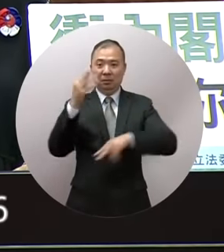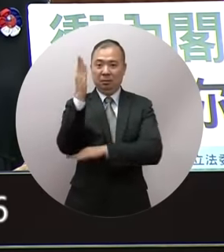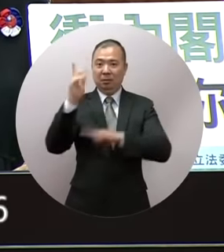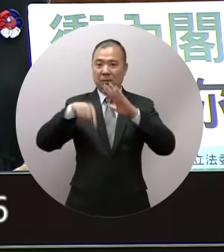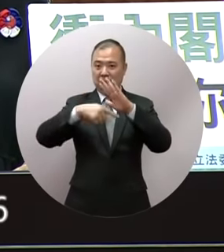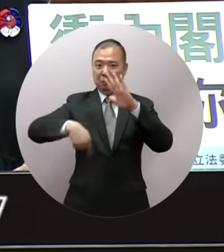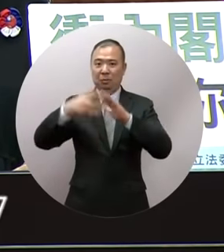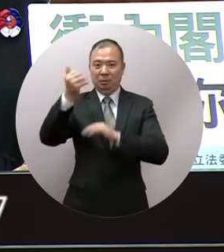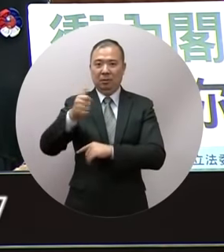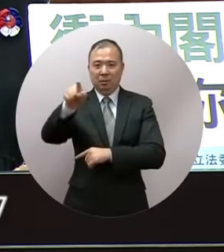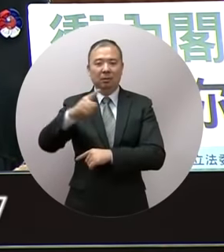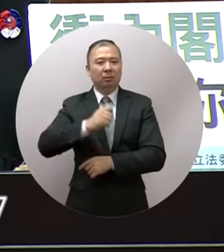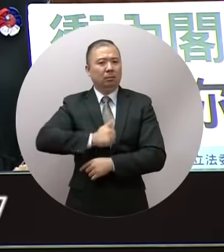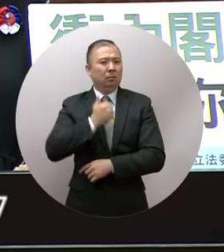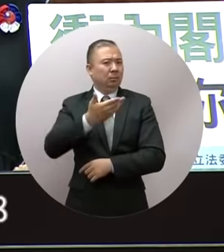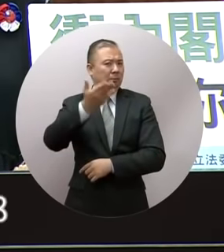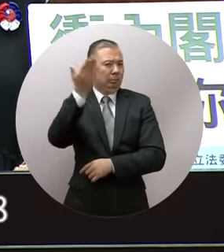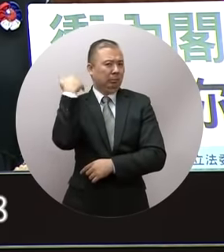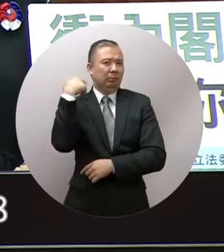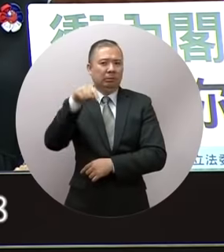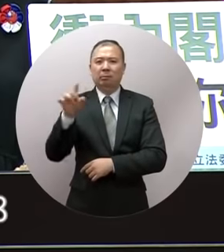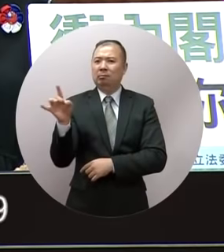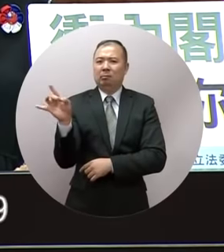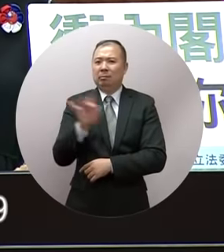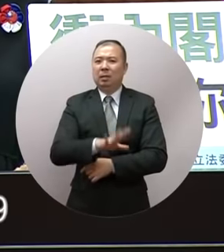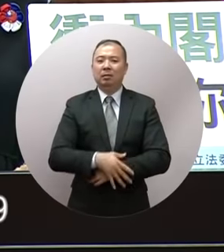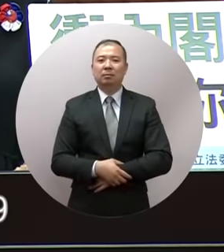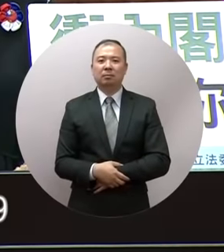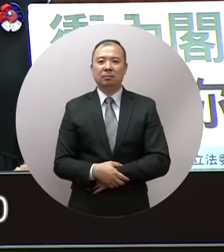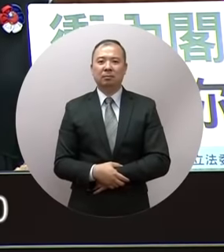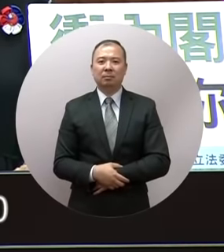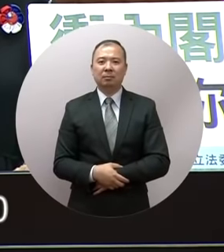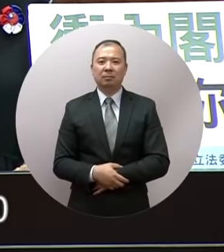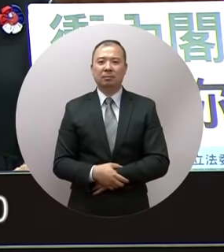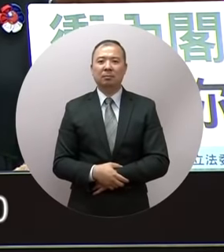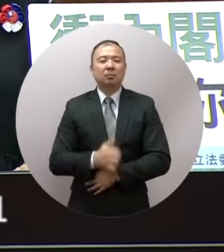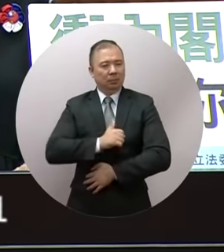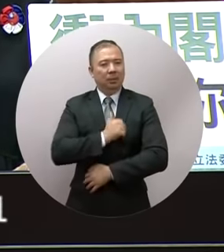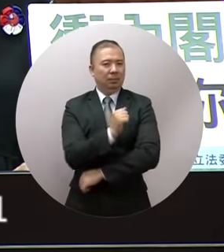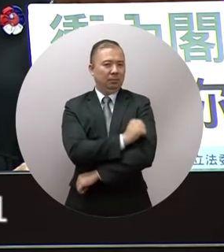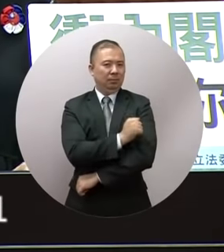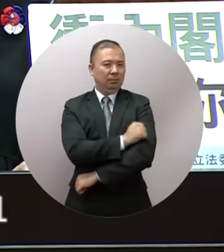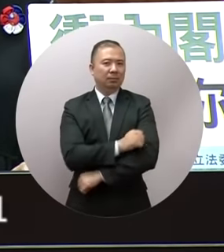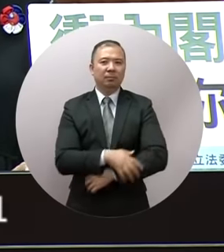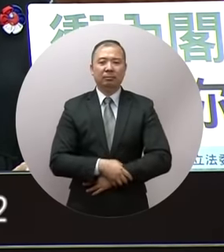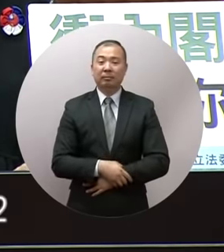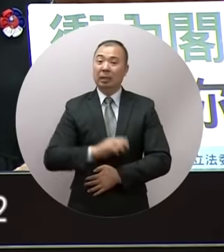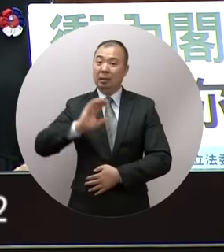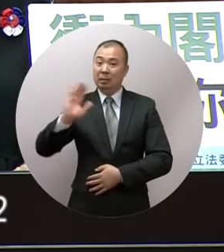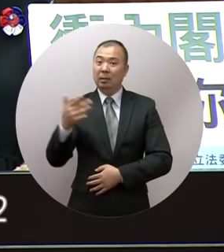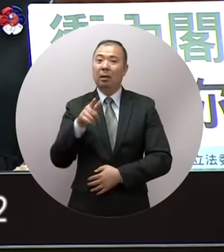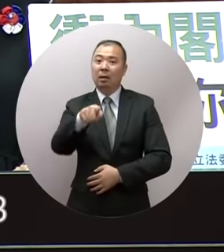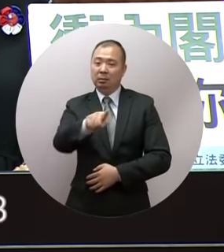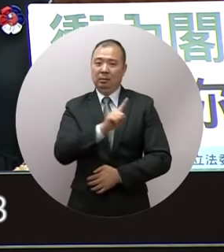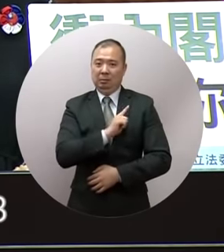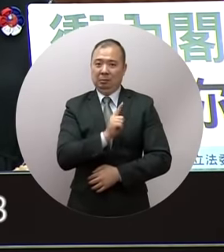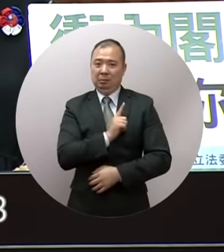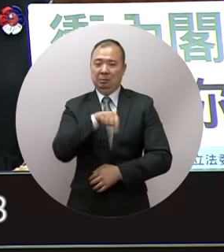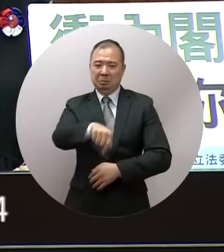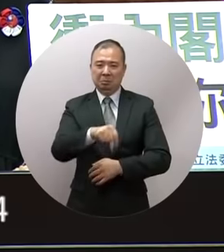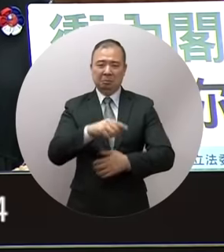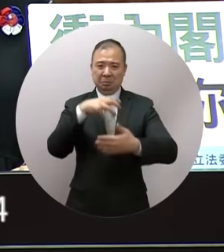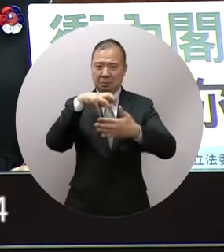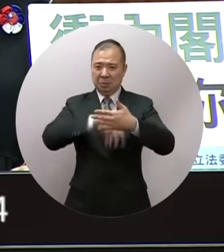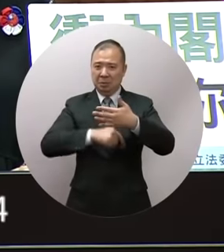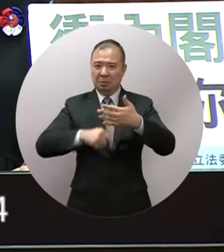这是创下宪政记录哦。 这个是辛苦的工作。 非常辛苦，但是因为你在秋咯，所以我相